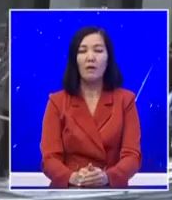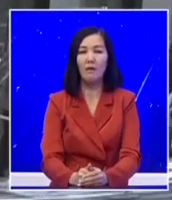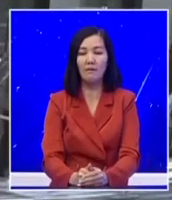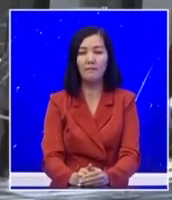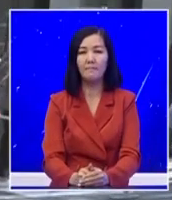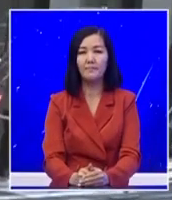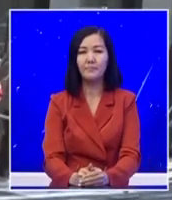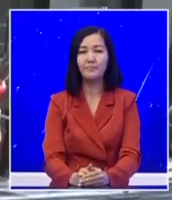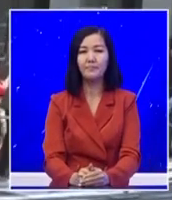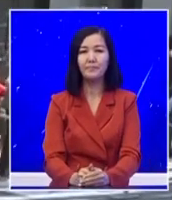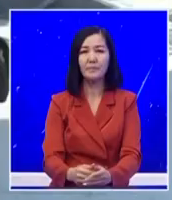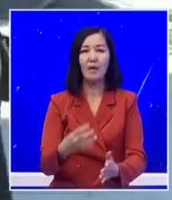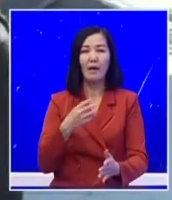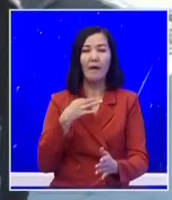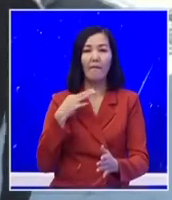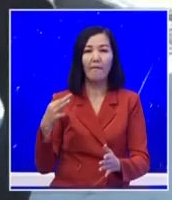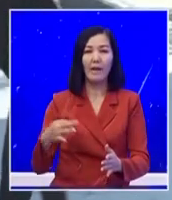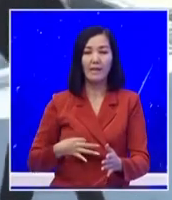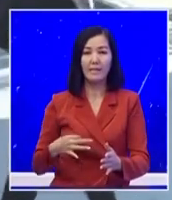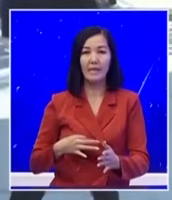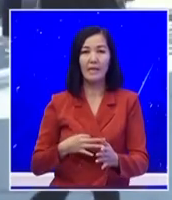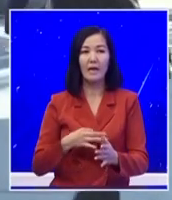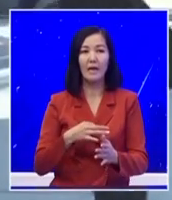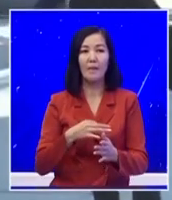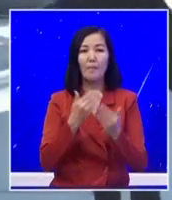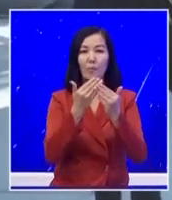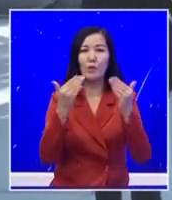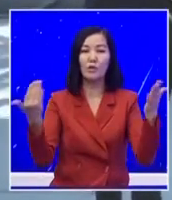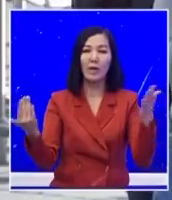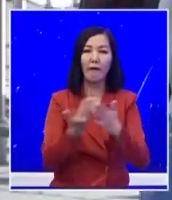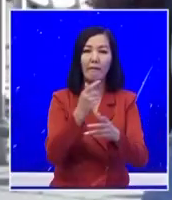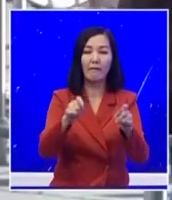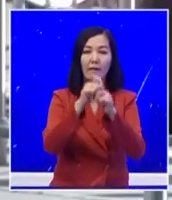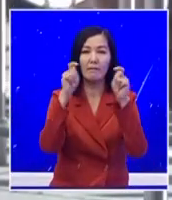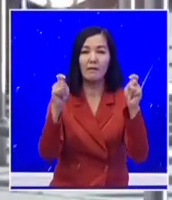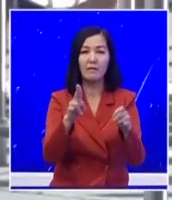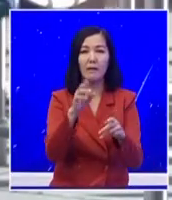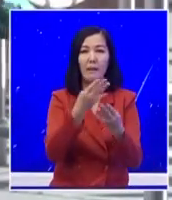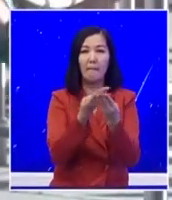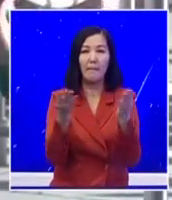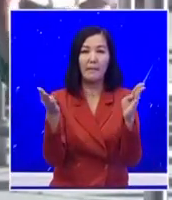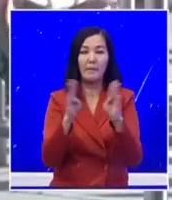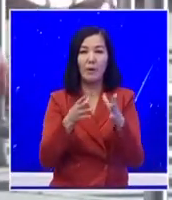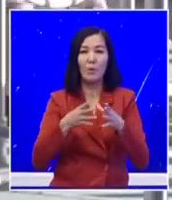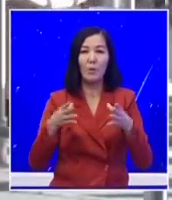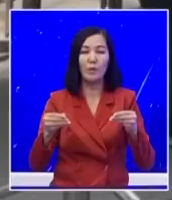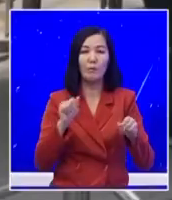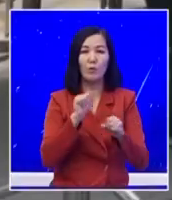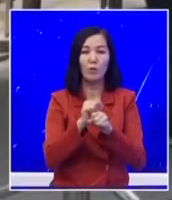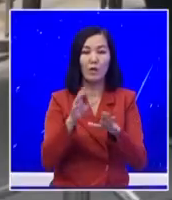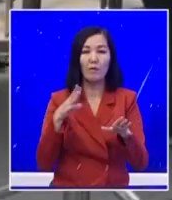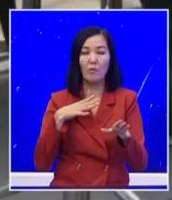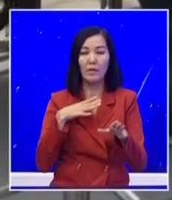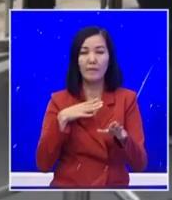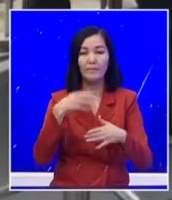Париждегі әйгілі Лувр мұражайының жұмысы қайта жанданды. Ол пандемияға байланысты көктемде жабылып қалған болатын. Салдарынан